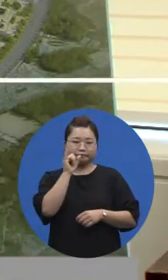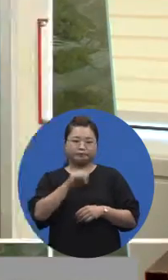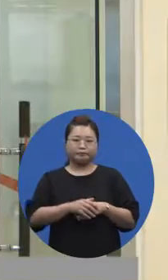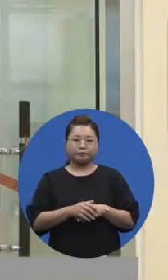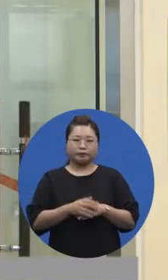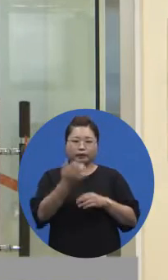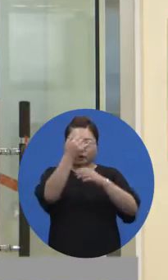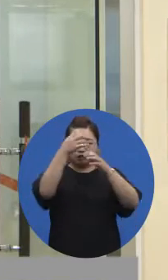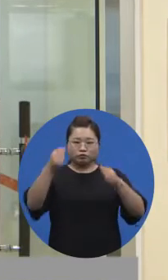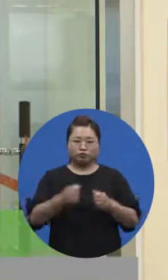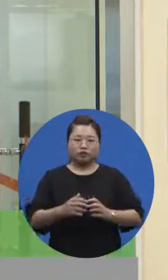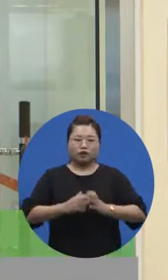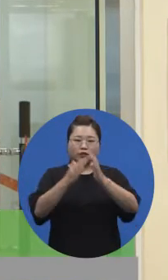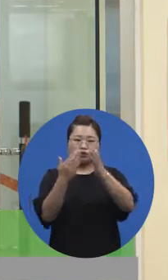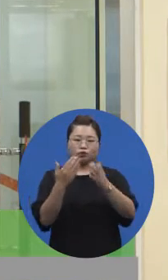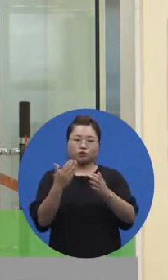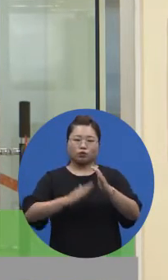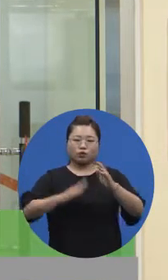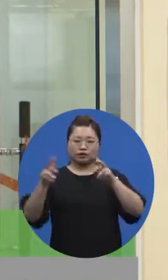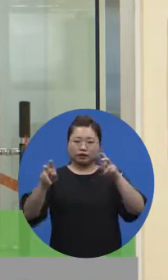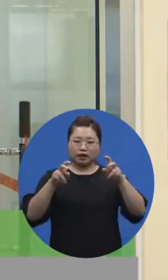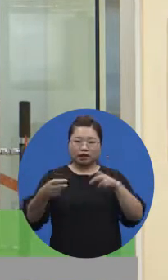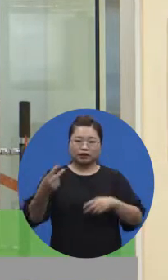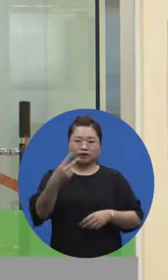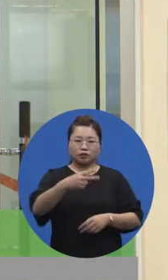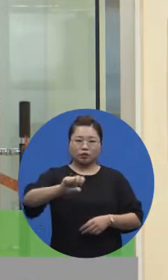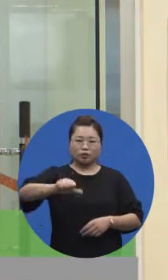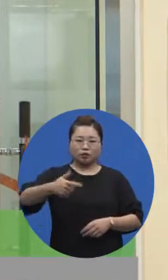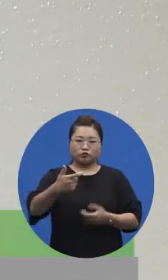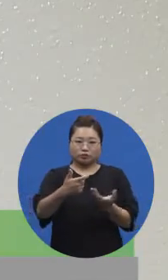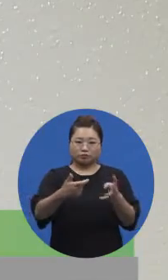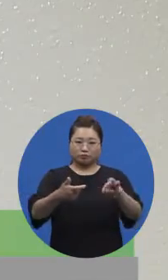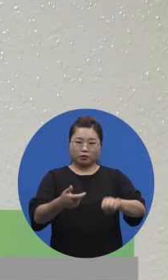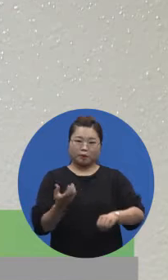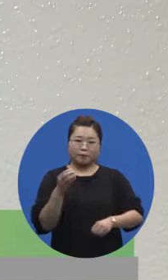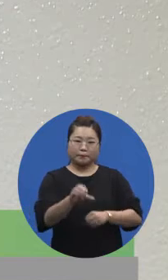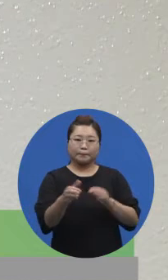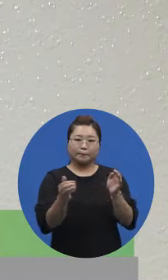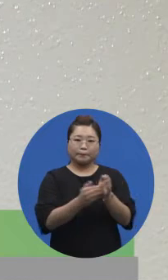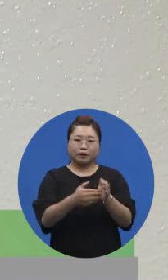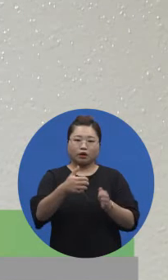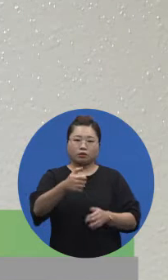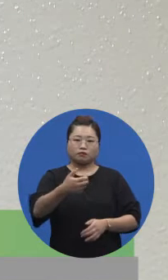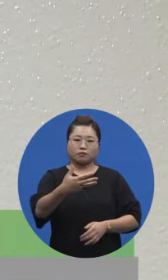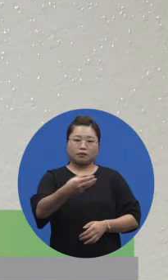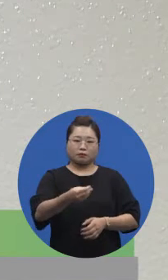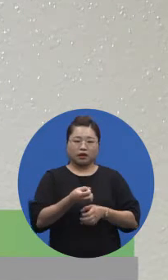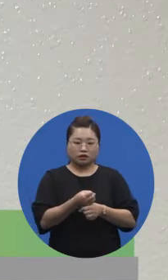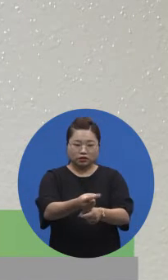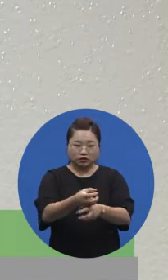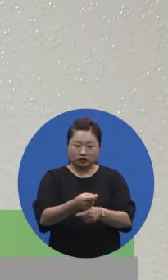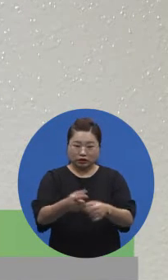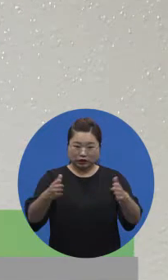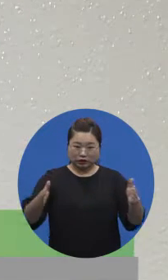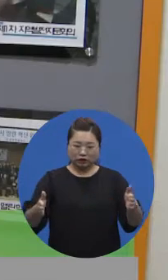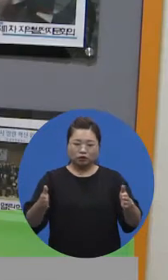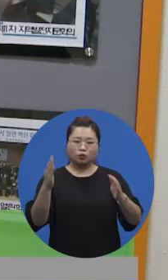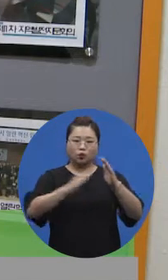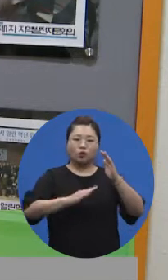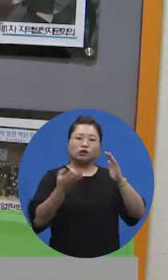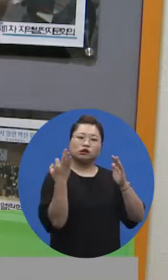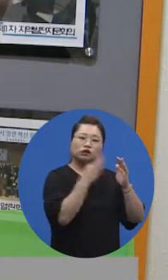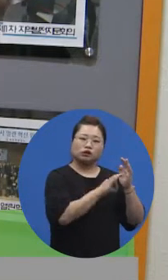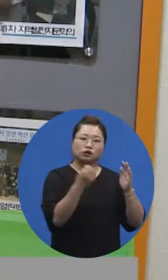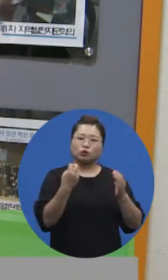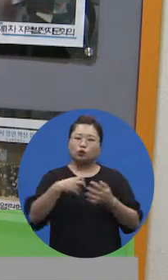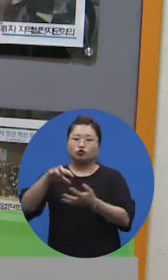있습니다. 충북개발공사는 2,566억 원을 투자해 58만 6,482제곱미터를